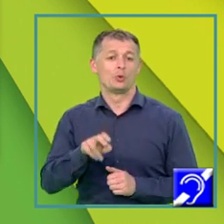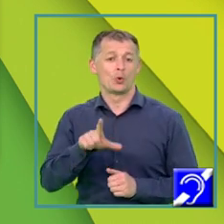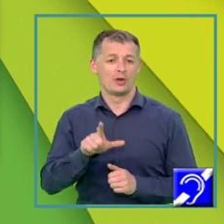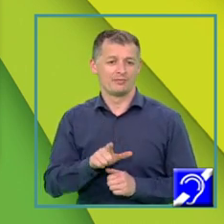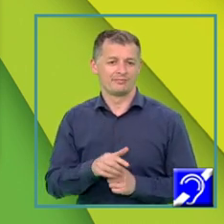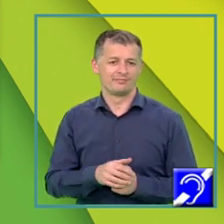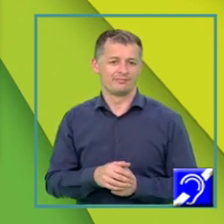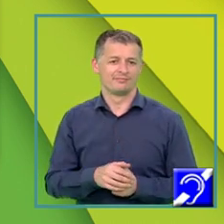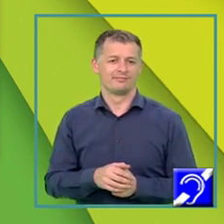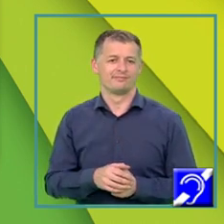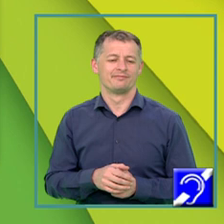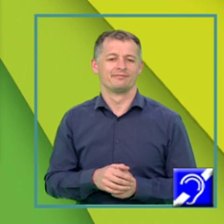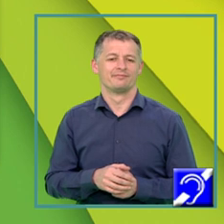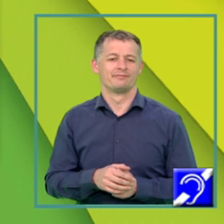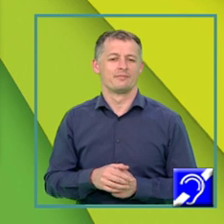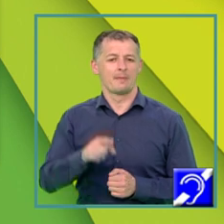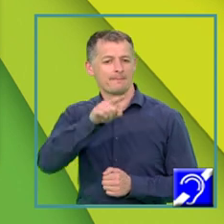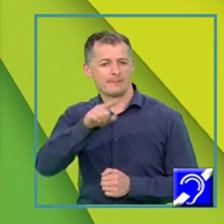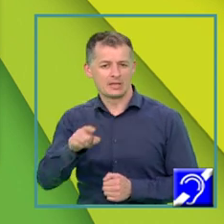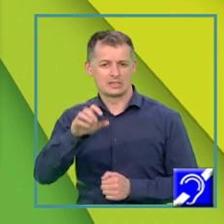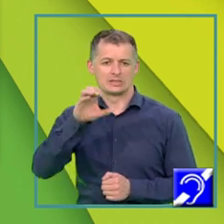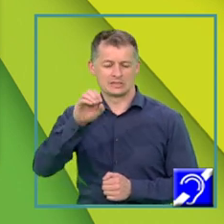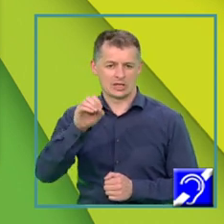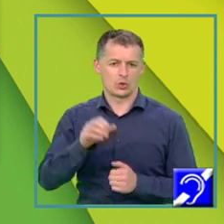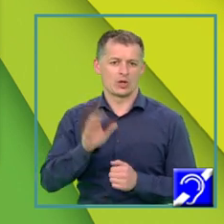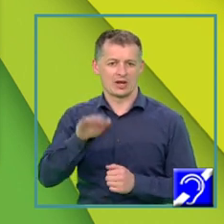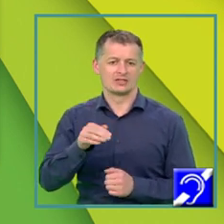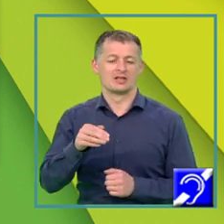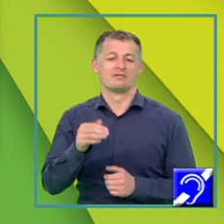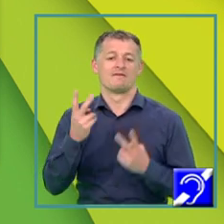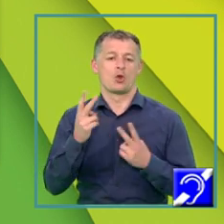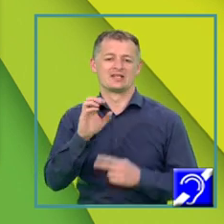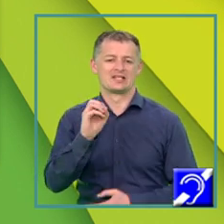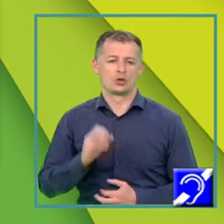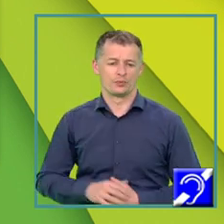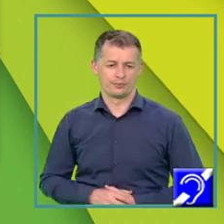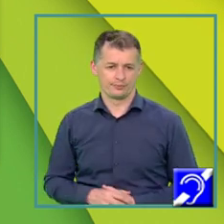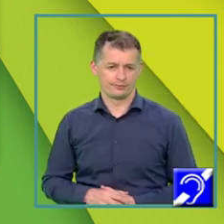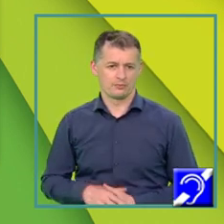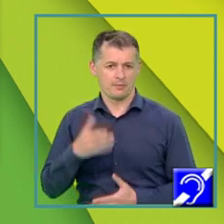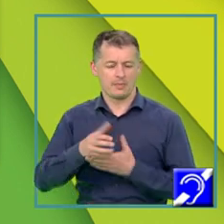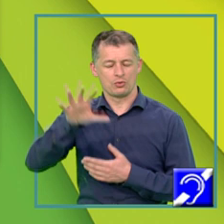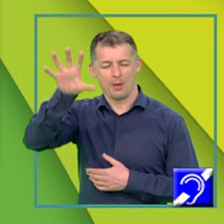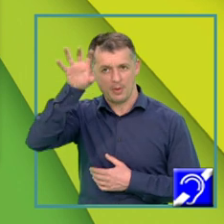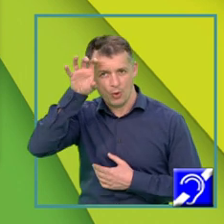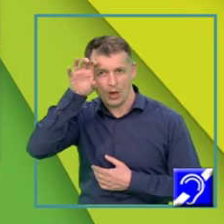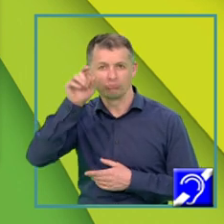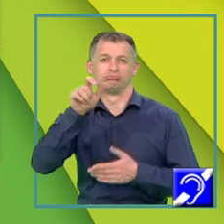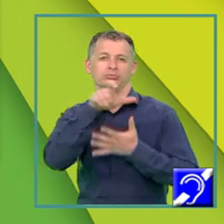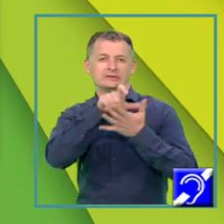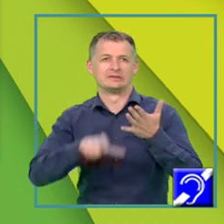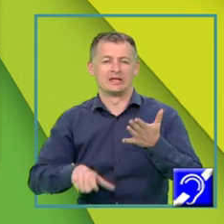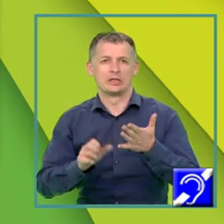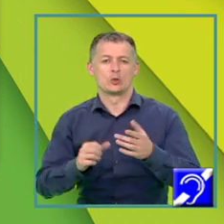baxley zero care are valoarea 0 în codul ascii prin urmare pentru a memora un text cu